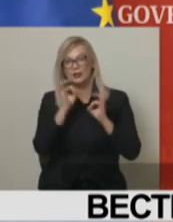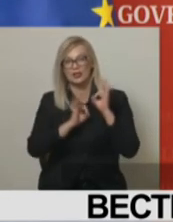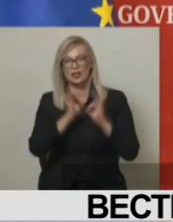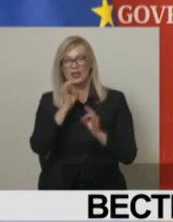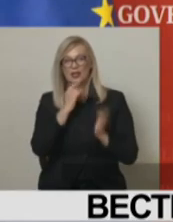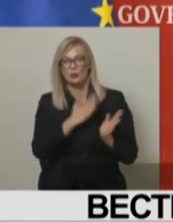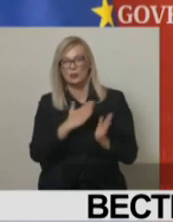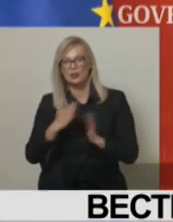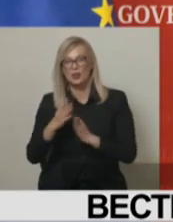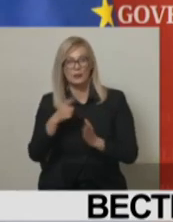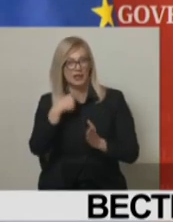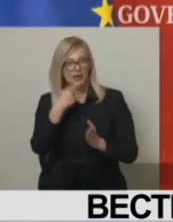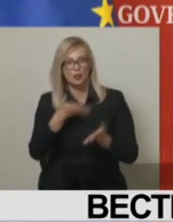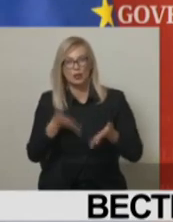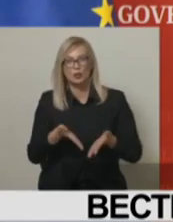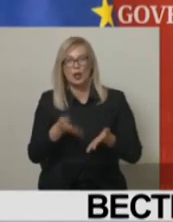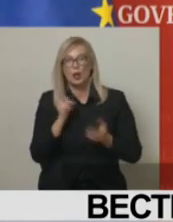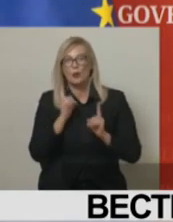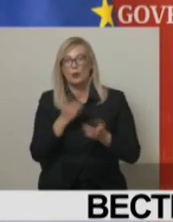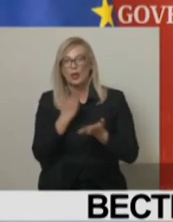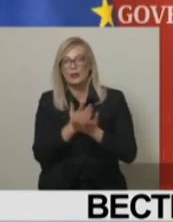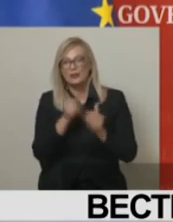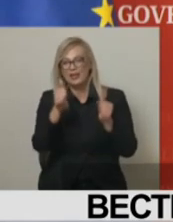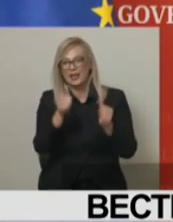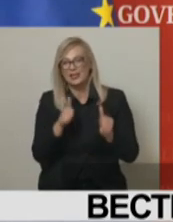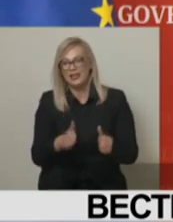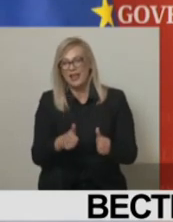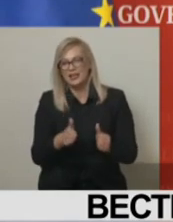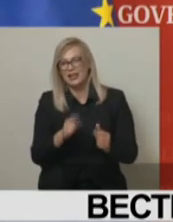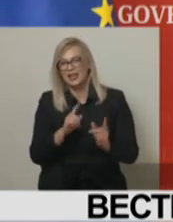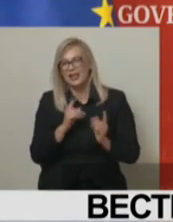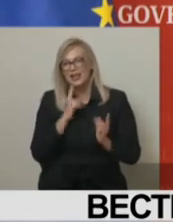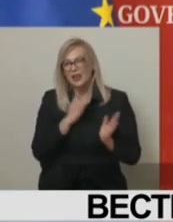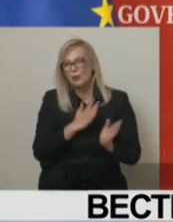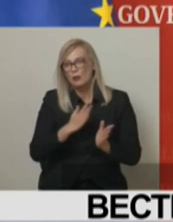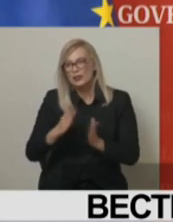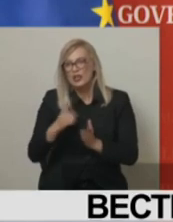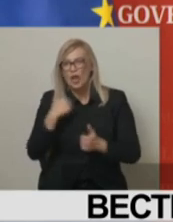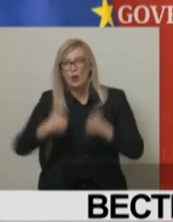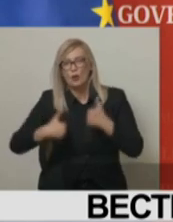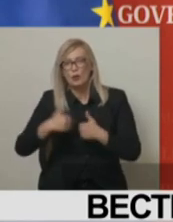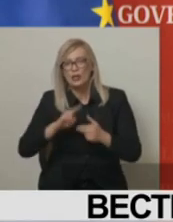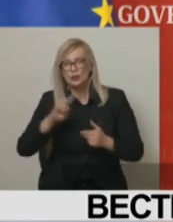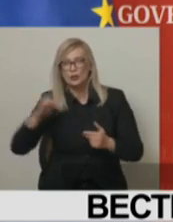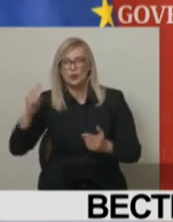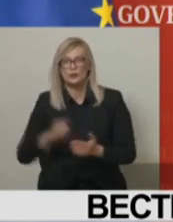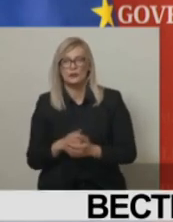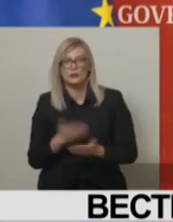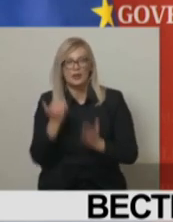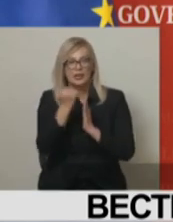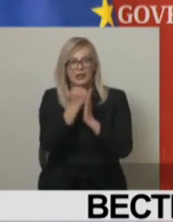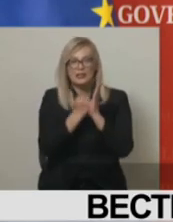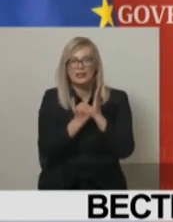и постапки кажуваат дека тоа мора да оди по пат на тендер, постапки, компетенција, конкурентност и така натаму и така натаму, но